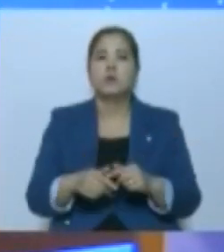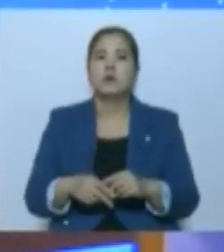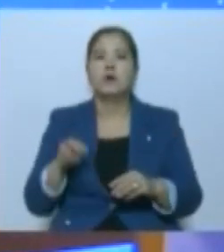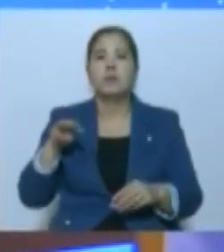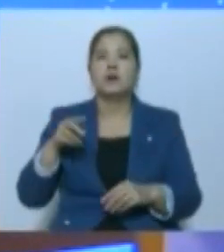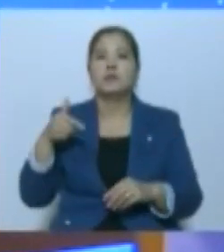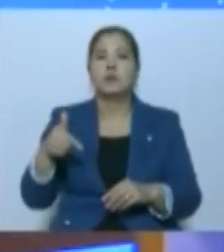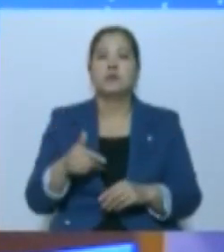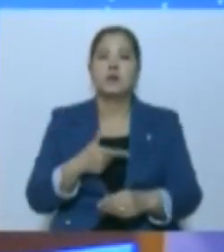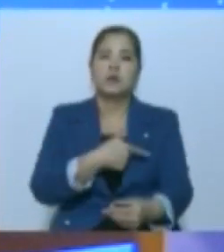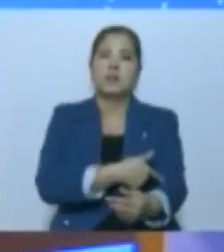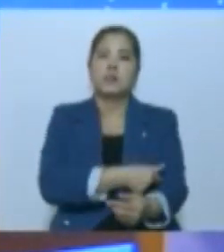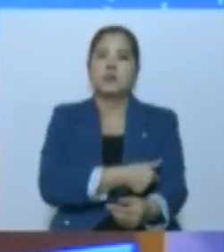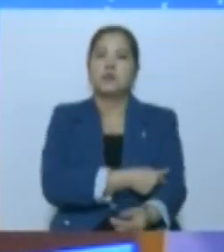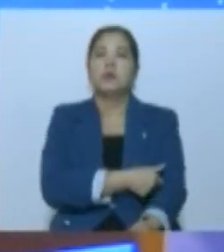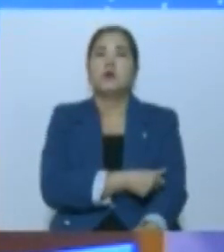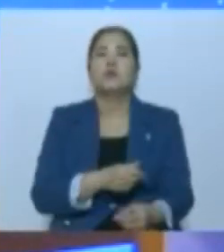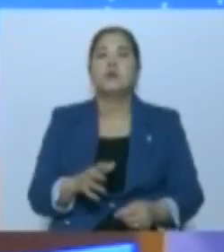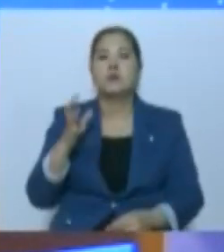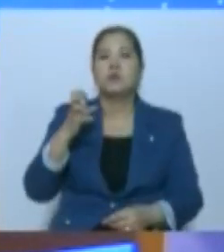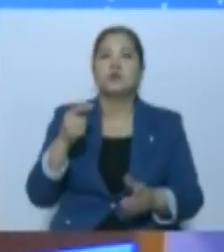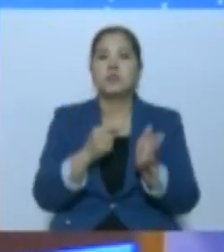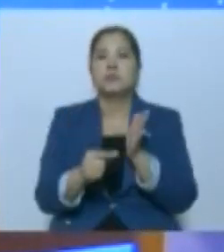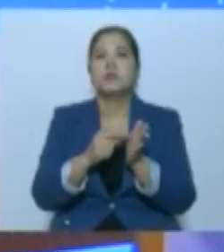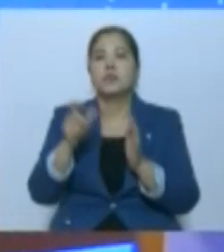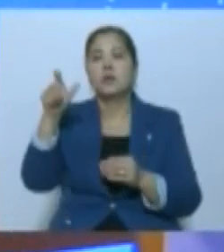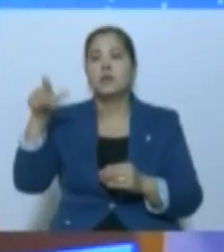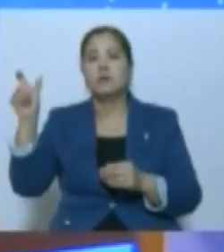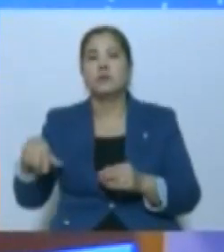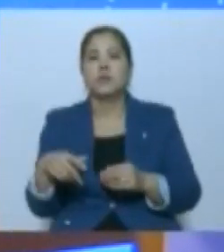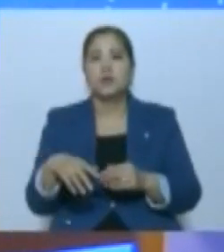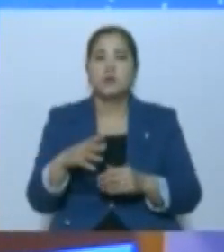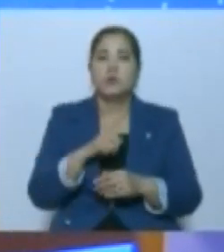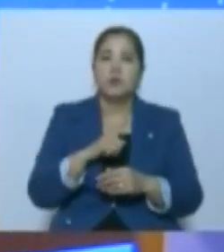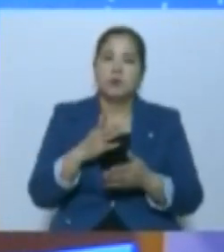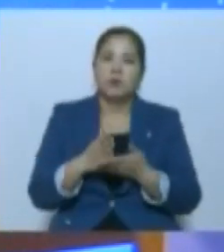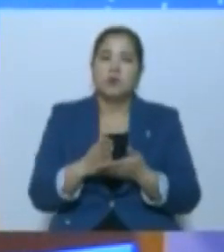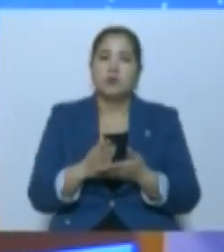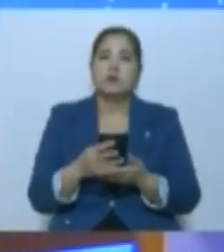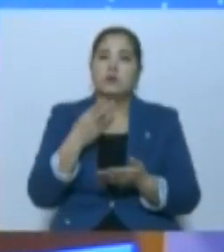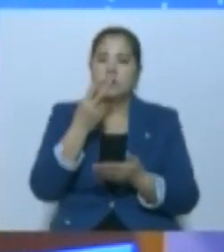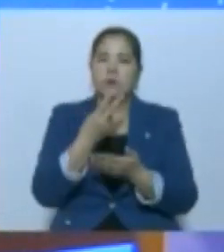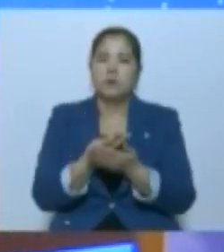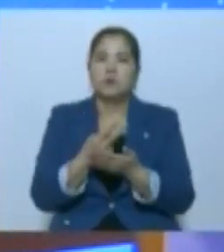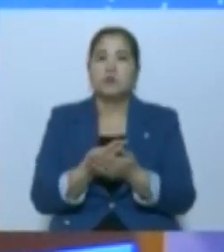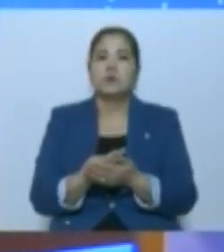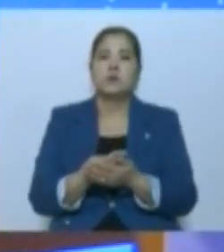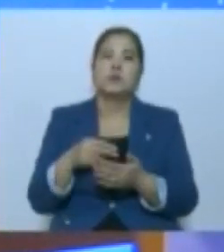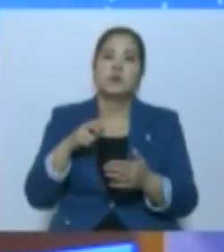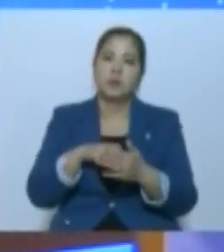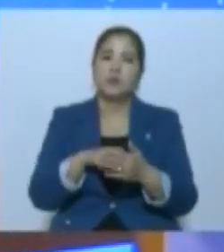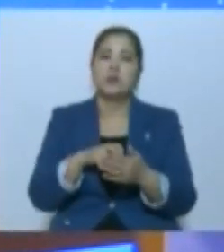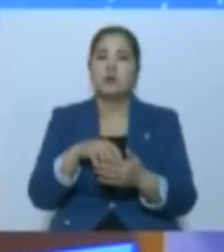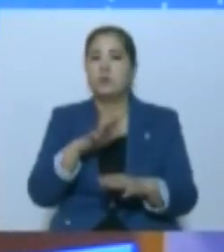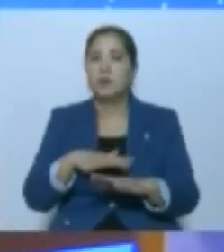Маңғыстауда есірткіге тәуелді 570 адам есепте тұр. Статистика былтырда дәл осы көрсеткішті көрсеткен. Тіркеудегілердің басым